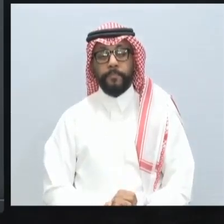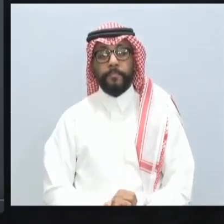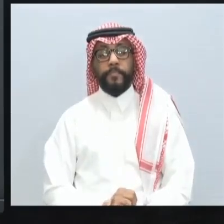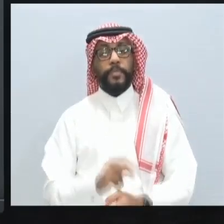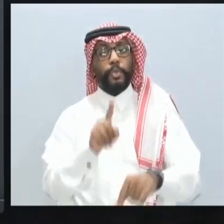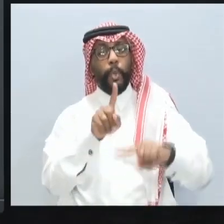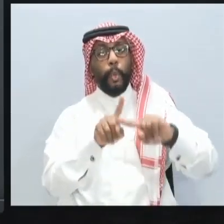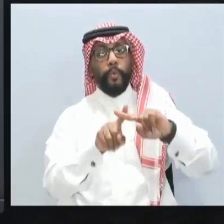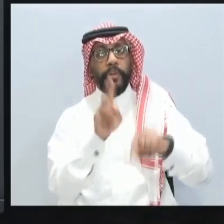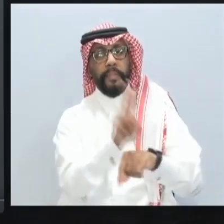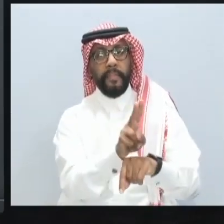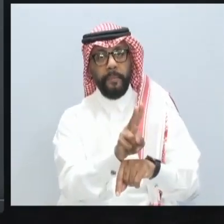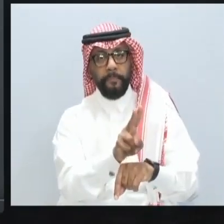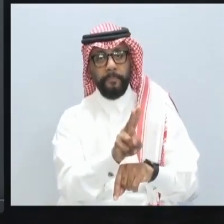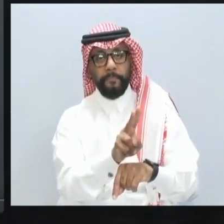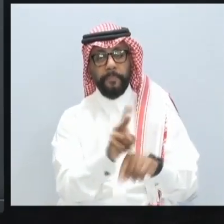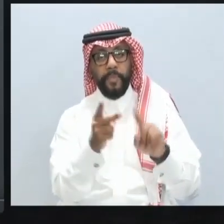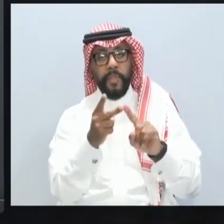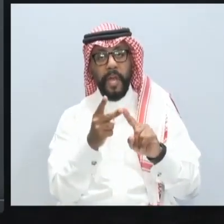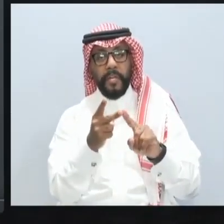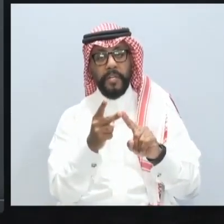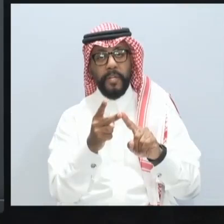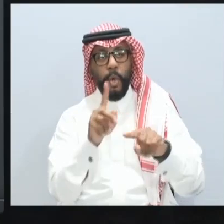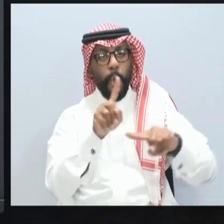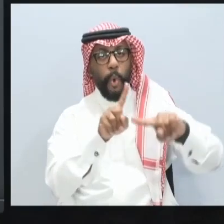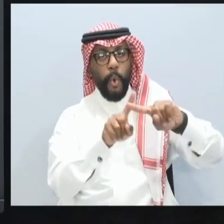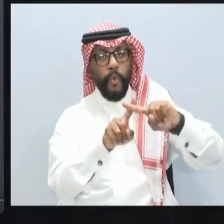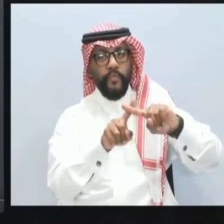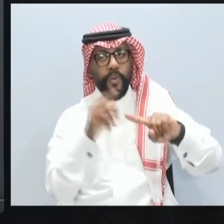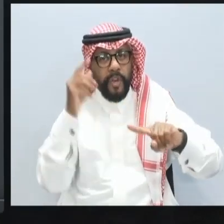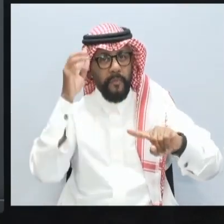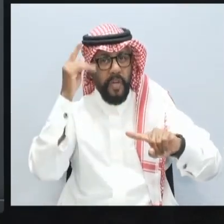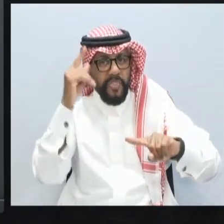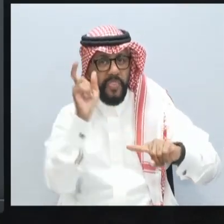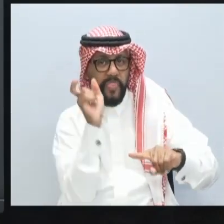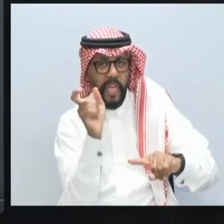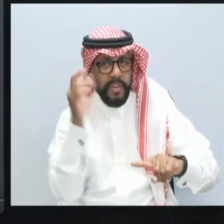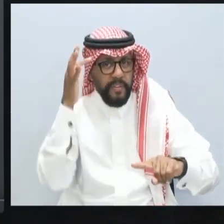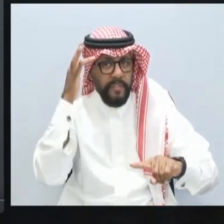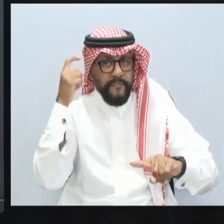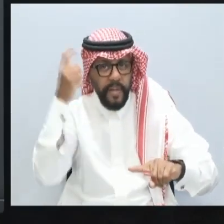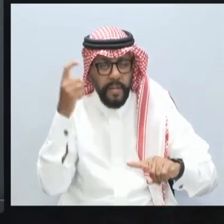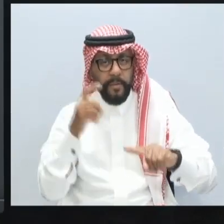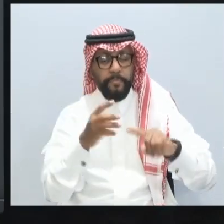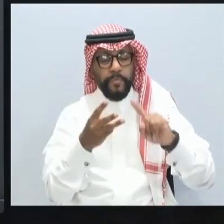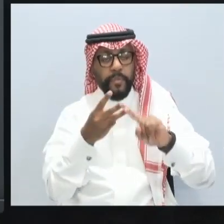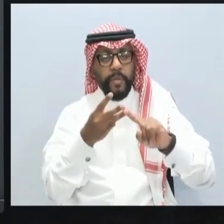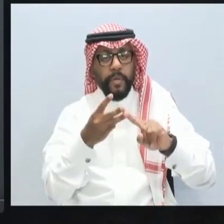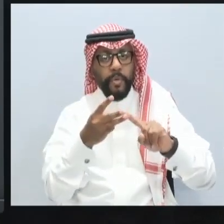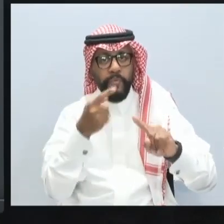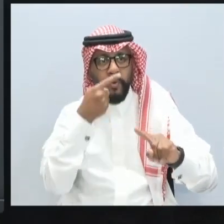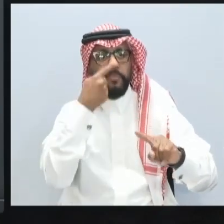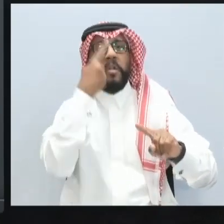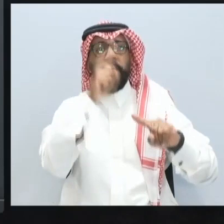كفر التكذيب وايضا كفر الشك والظن وايضا كفر الاباء والاستكبار وايضا كفر الاعراض